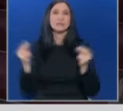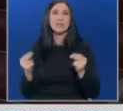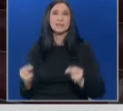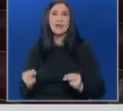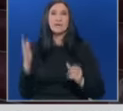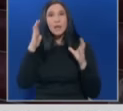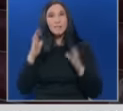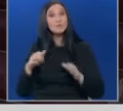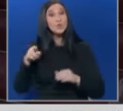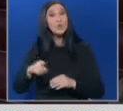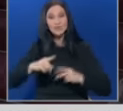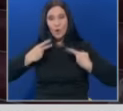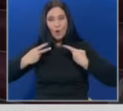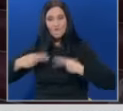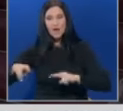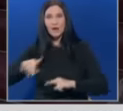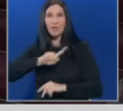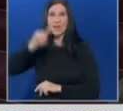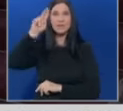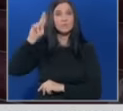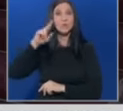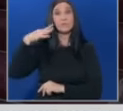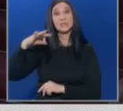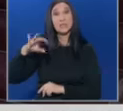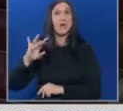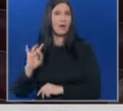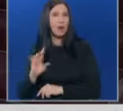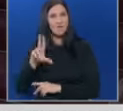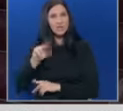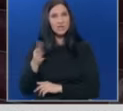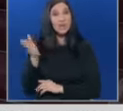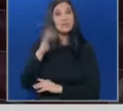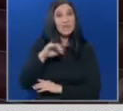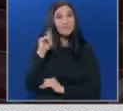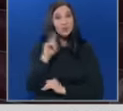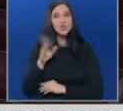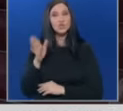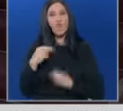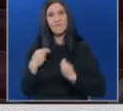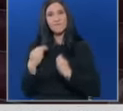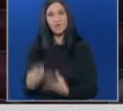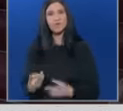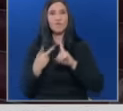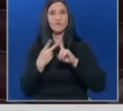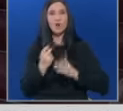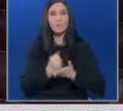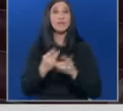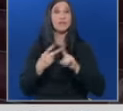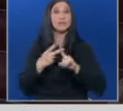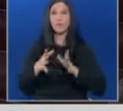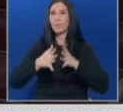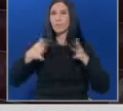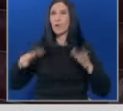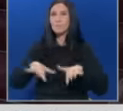правителство, днес го върна неизпълнен. Президентът Румен Радев каза, че следващите дни ще връчи втория мандат на втората по